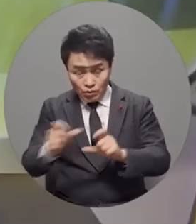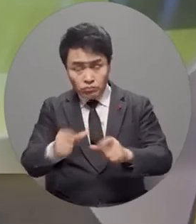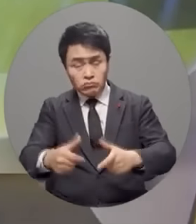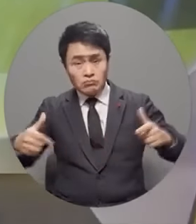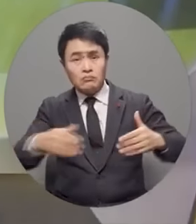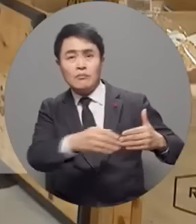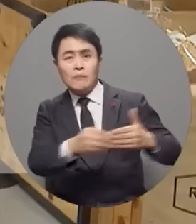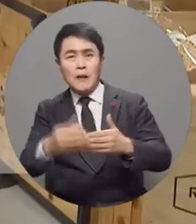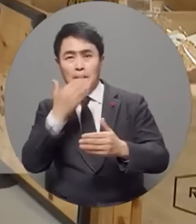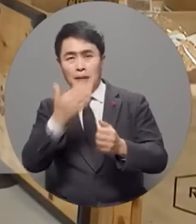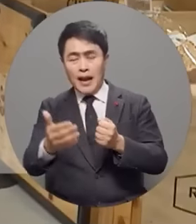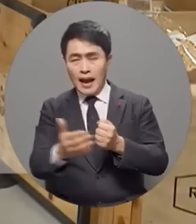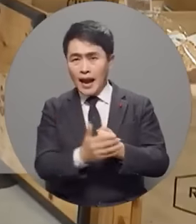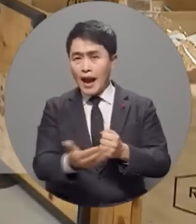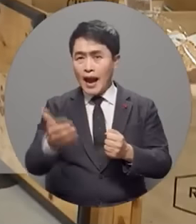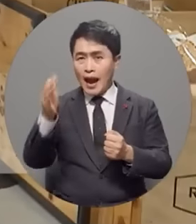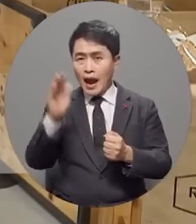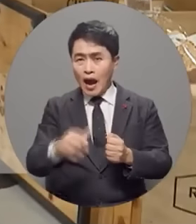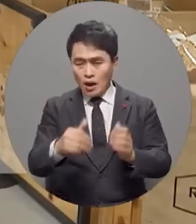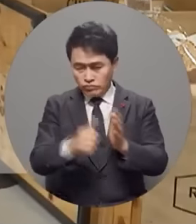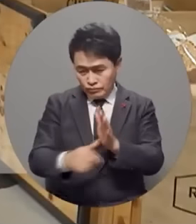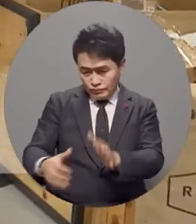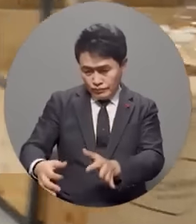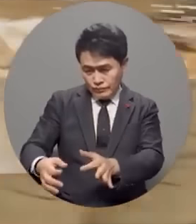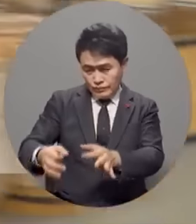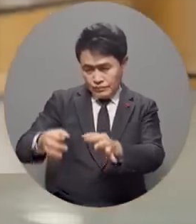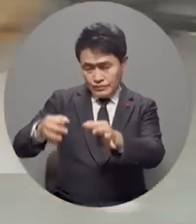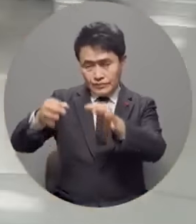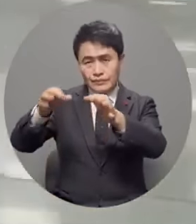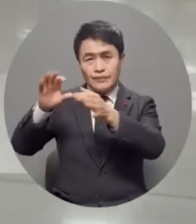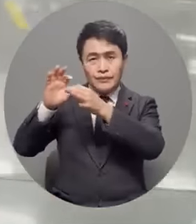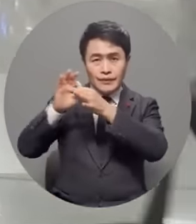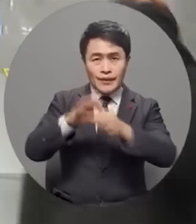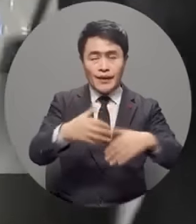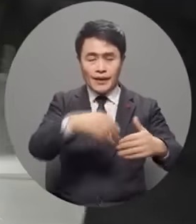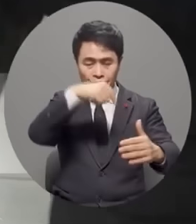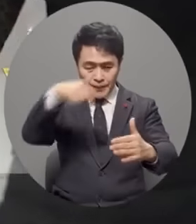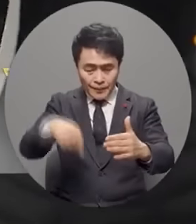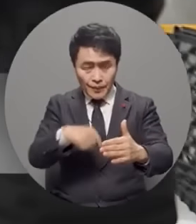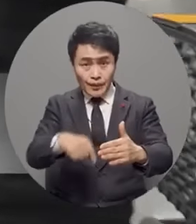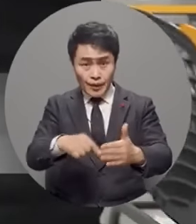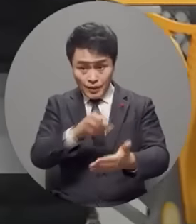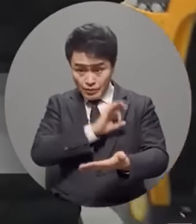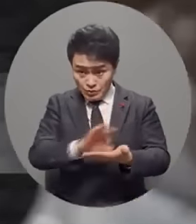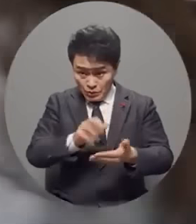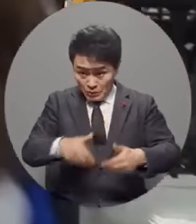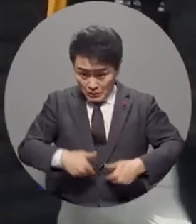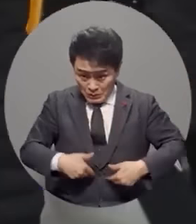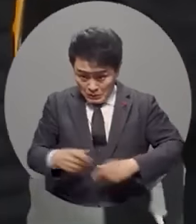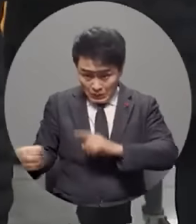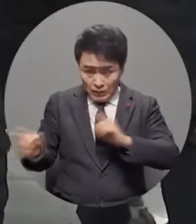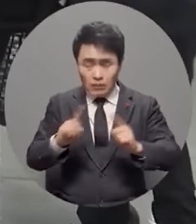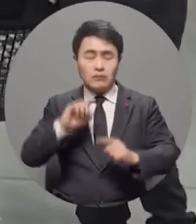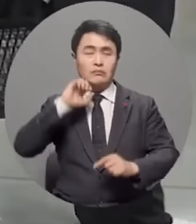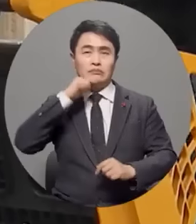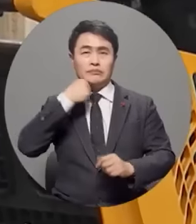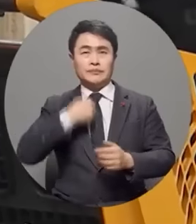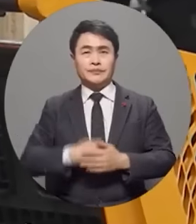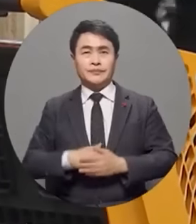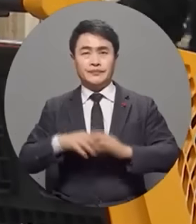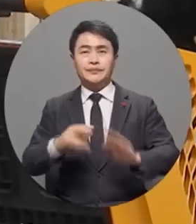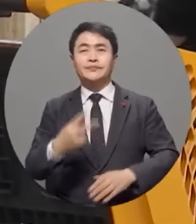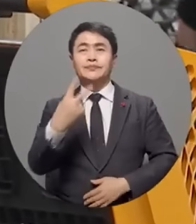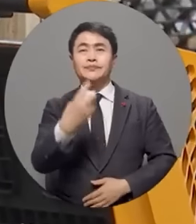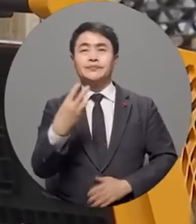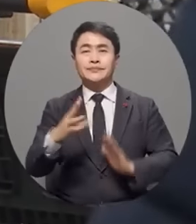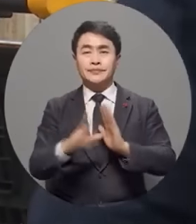보입니다. 하지만 고물가와 고금리의 영향이 지속되며 내수 소비의 회복은 어려울 전망입니다.